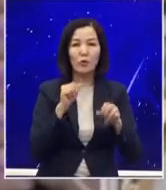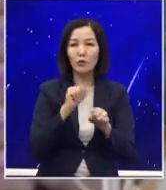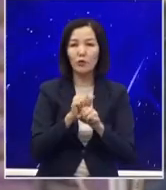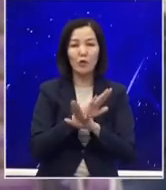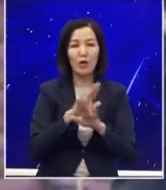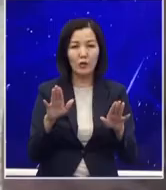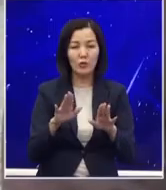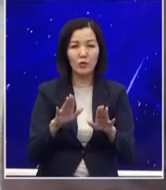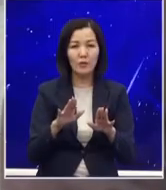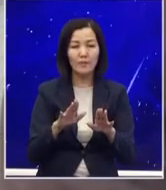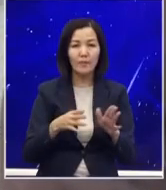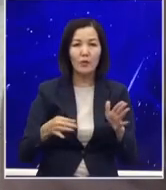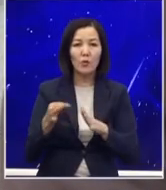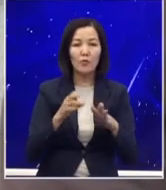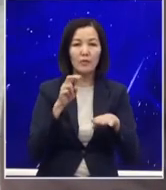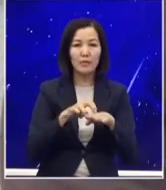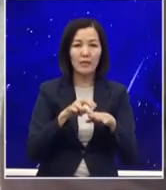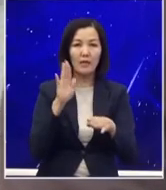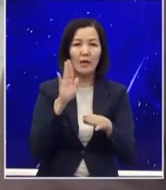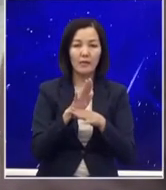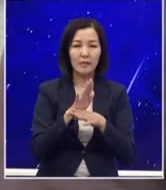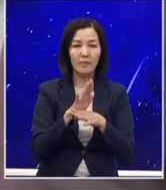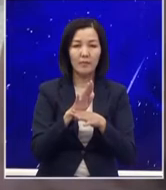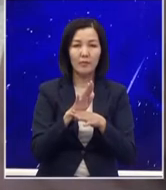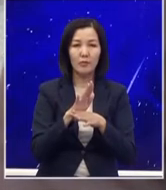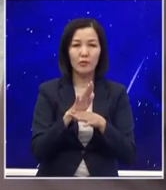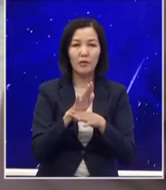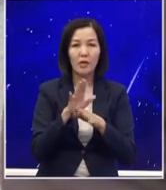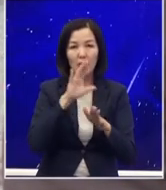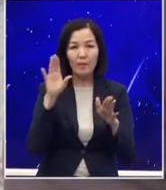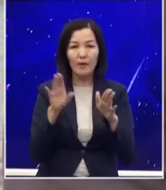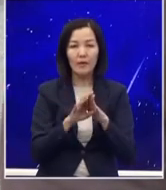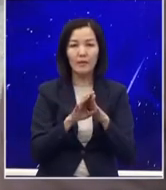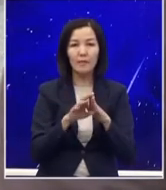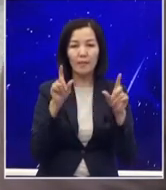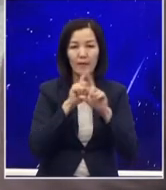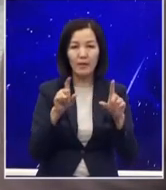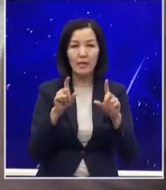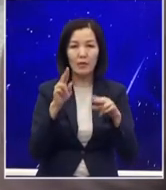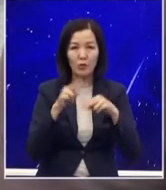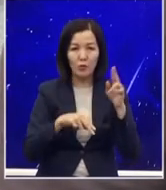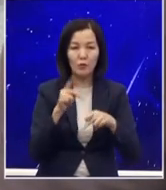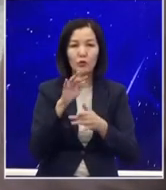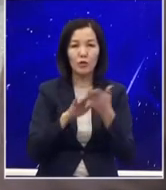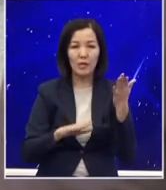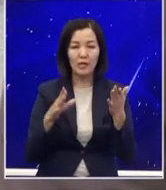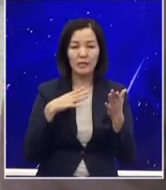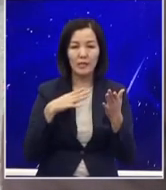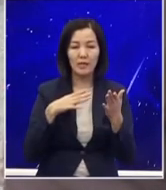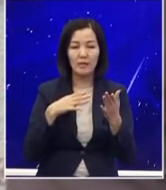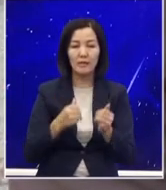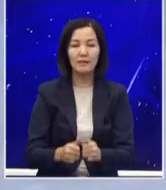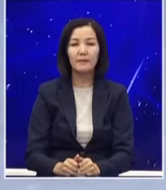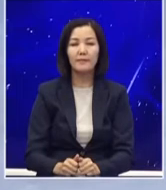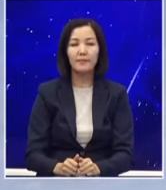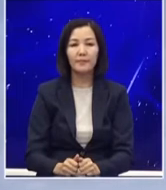жоқ. Облыстық санврачтың нұсқамалары бойынша объектілерде барлық қатаң түрде қауіпсіздік шаралары